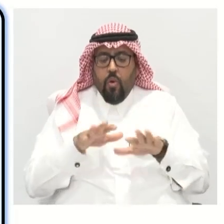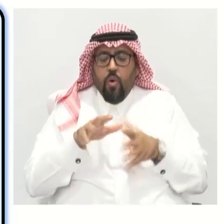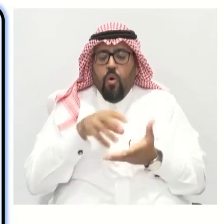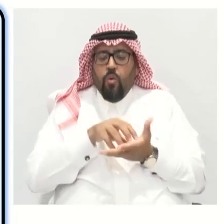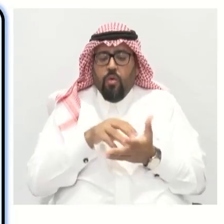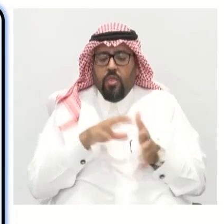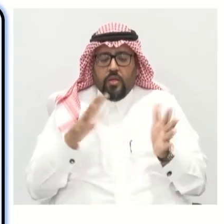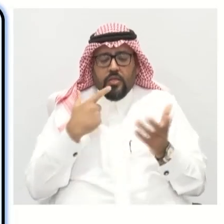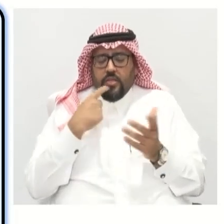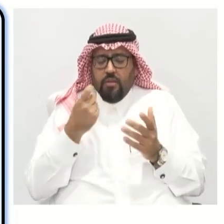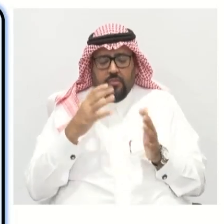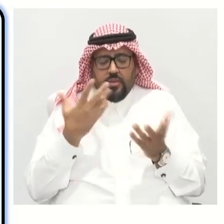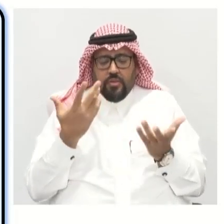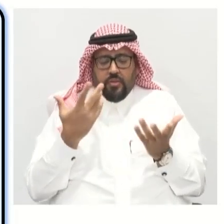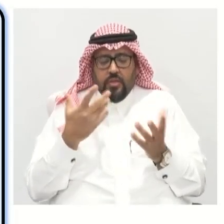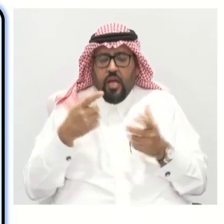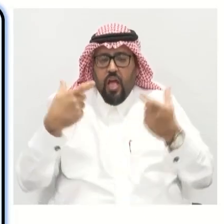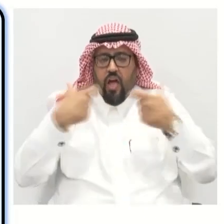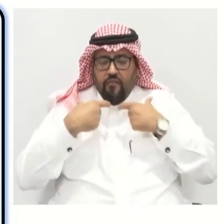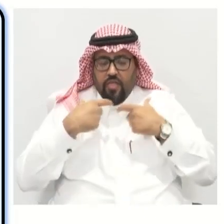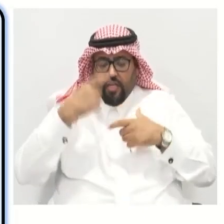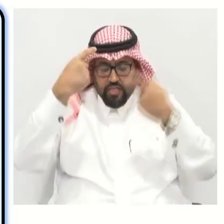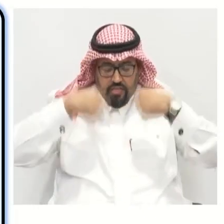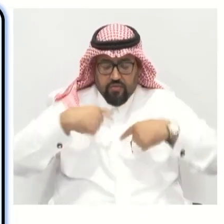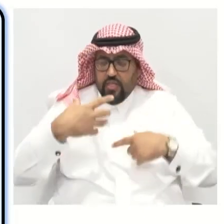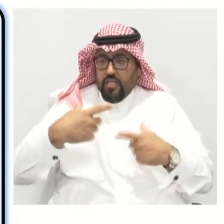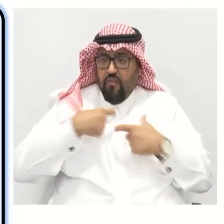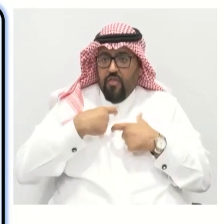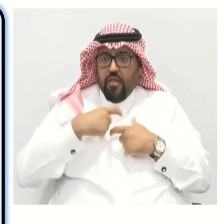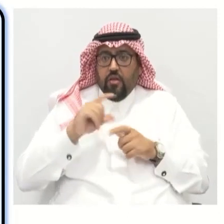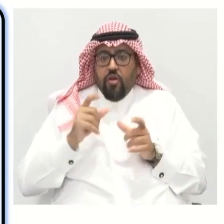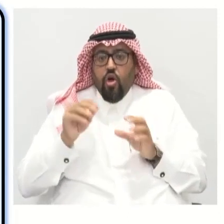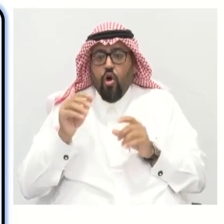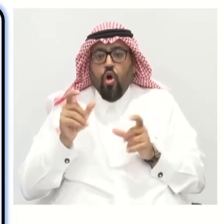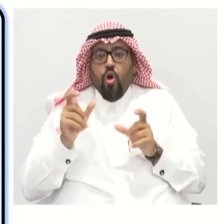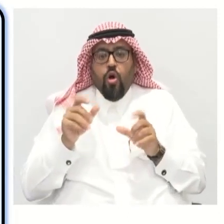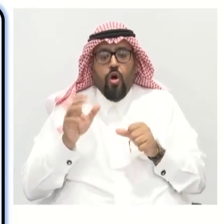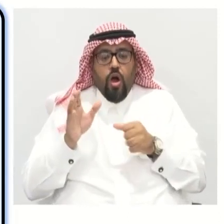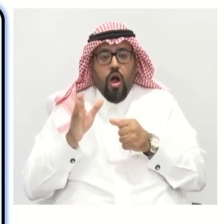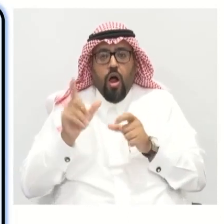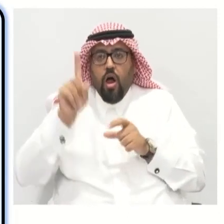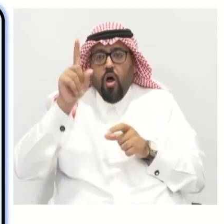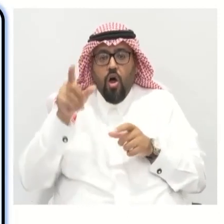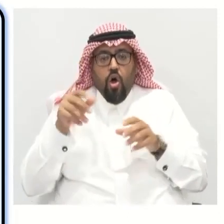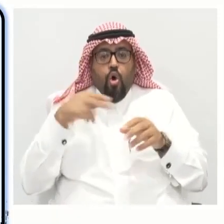اوضاع لا يستطيعون فيها حمايه انفسهم فنقدم لهم